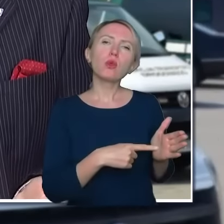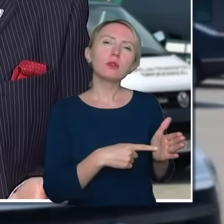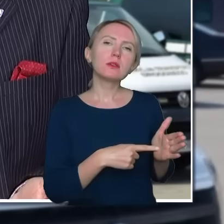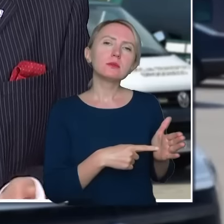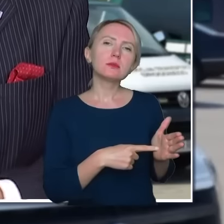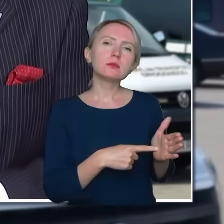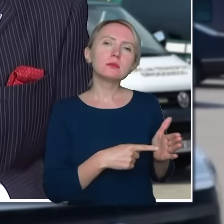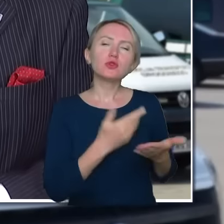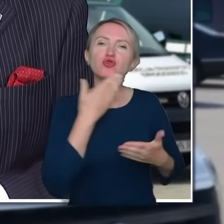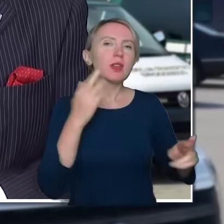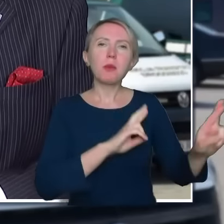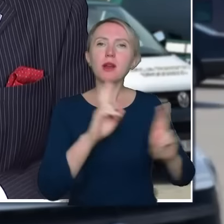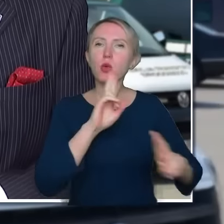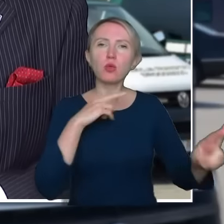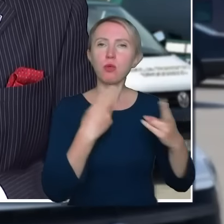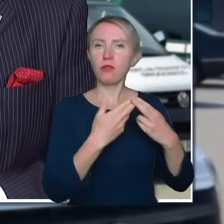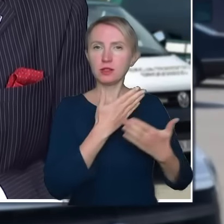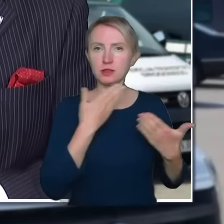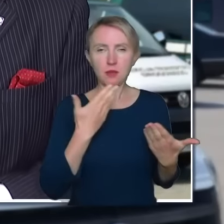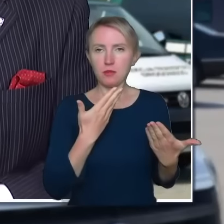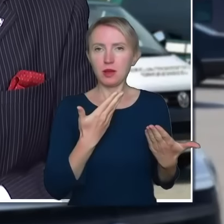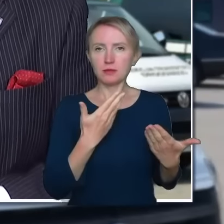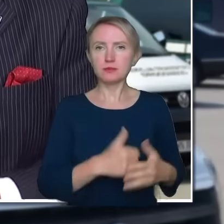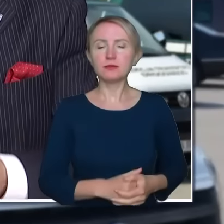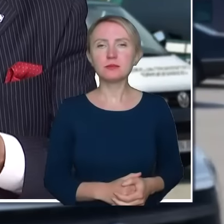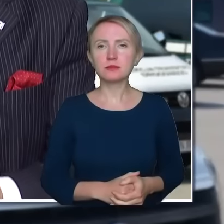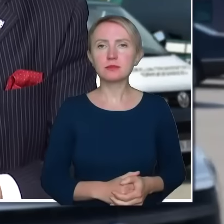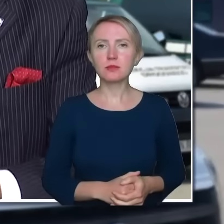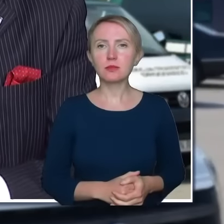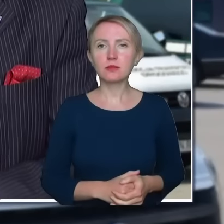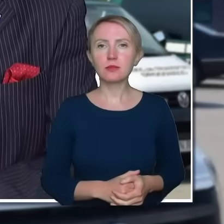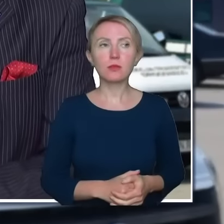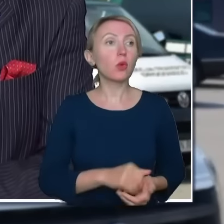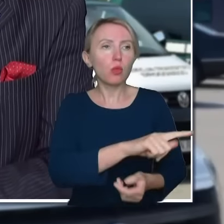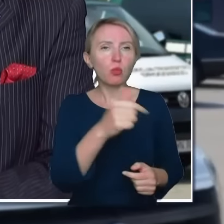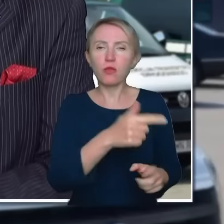ten brak reakcji resortu infrastruktury, który jest powołany no właśnie do nadzoru